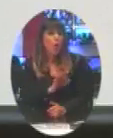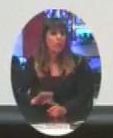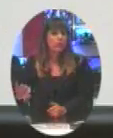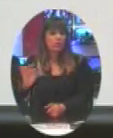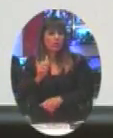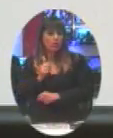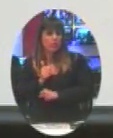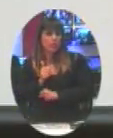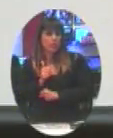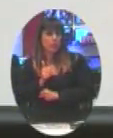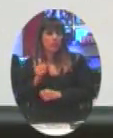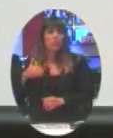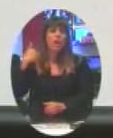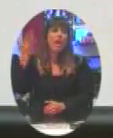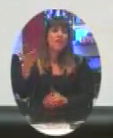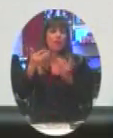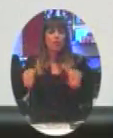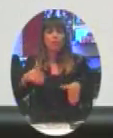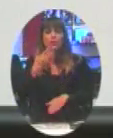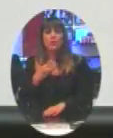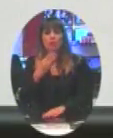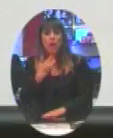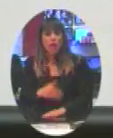הרבה מעבר לגבולות ישראל,